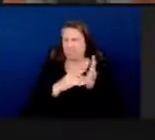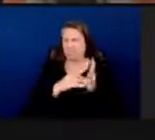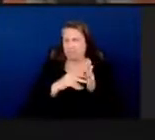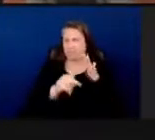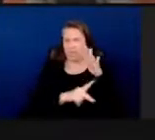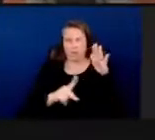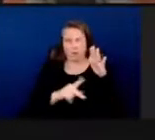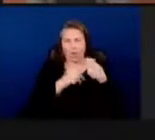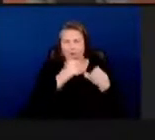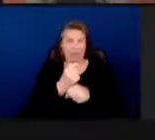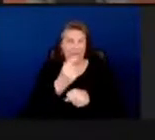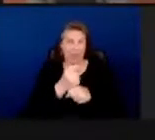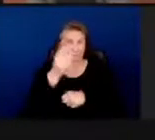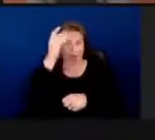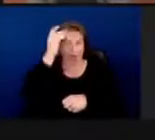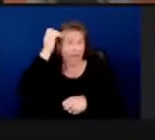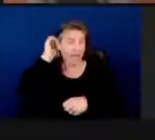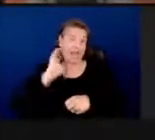ningependa kusema kuwa